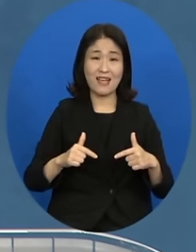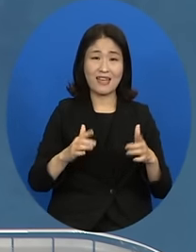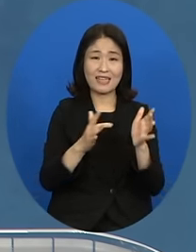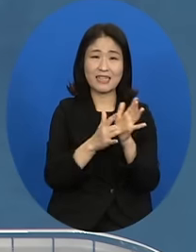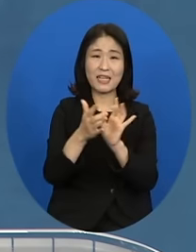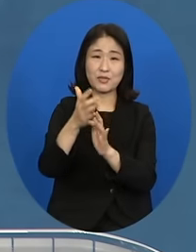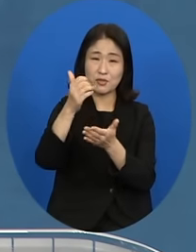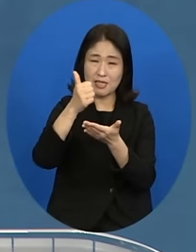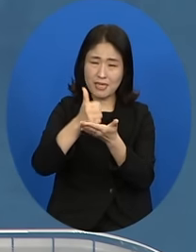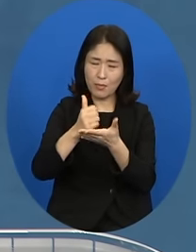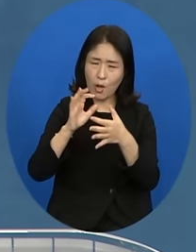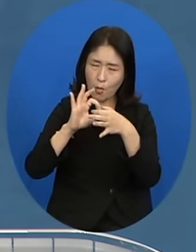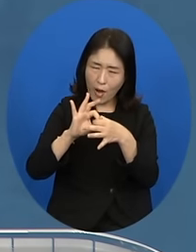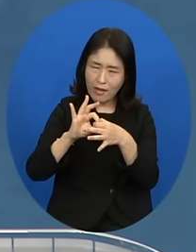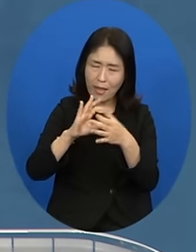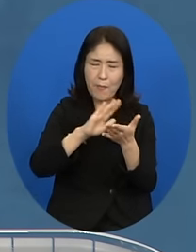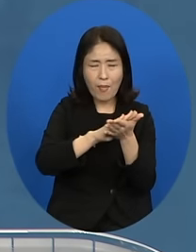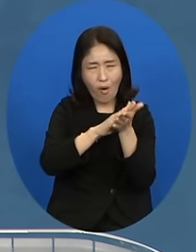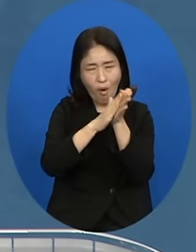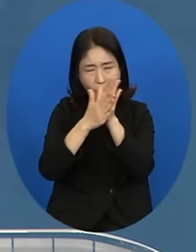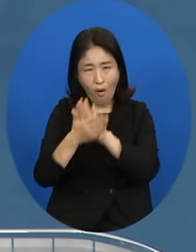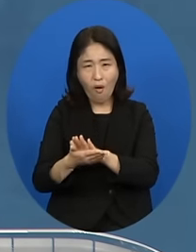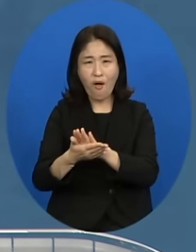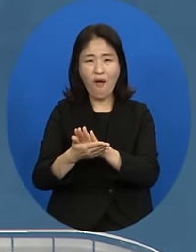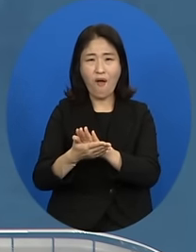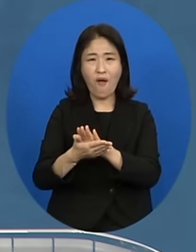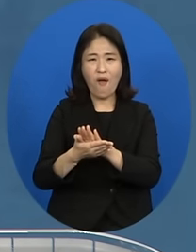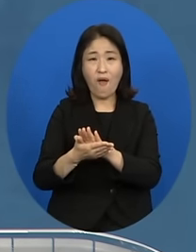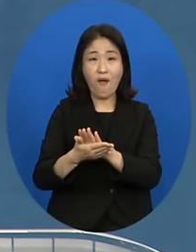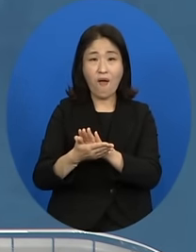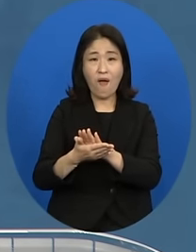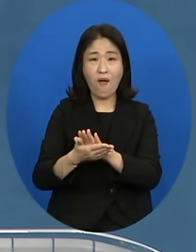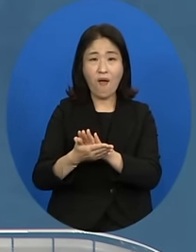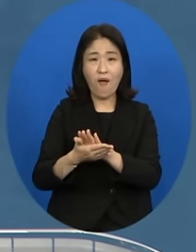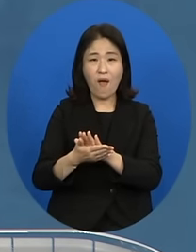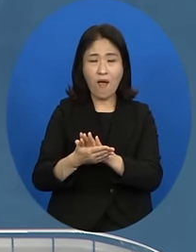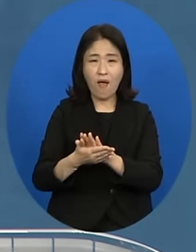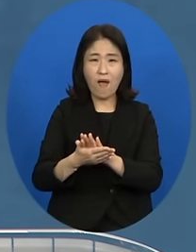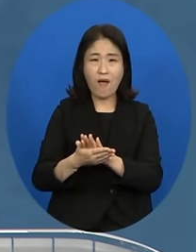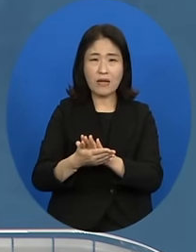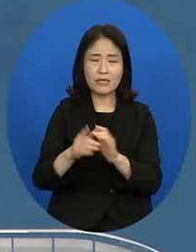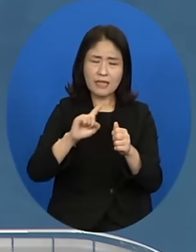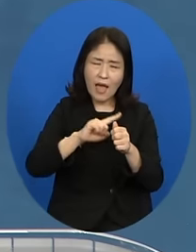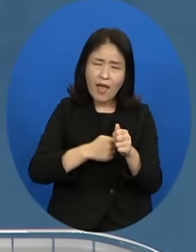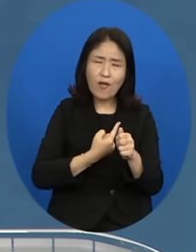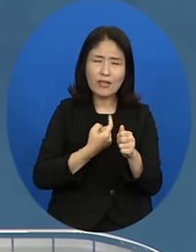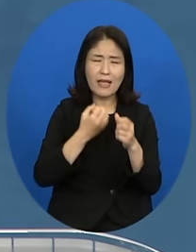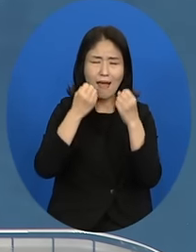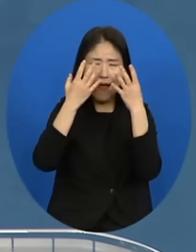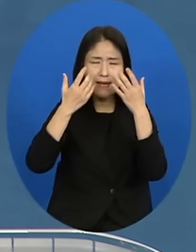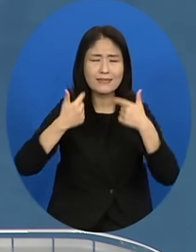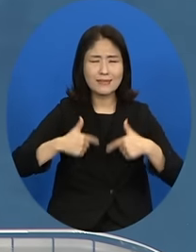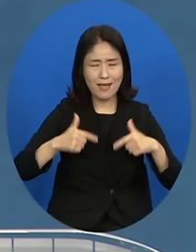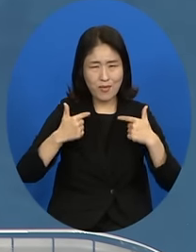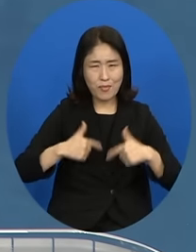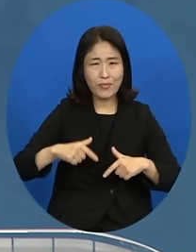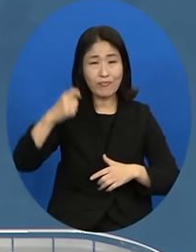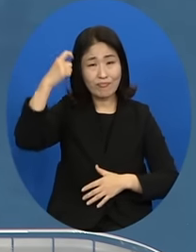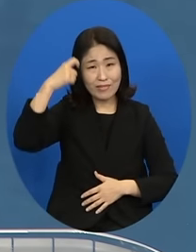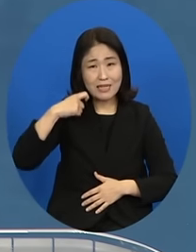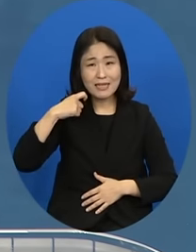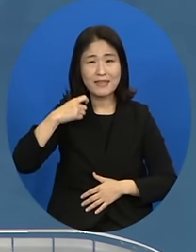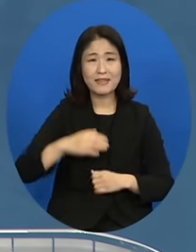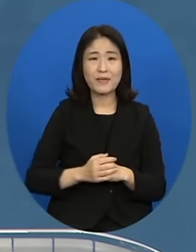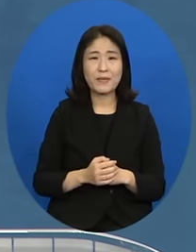예수님과의 관계가 달라졌기 때문에 그래서 저에게는 매해가 새로웠습니다. 한 해